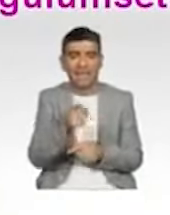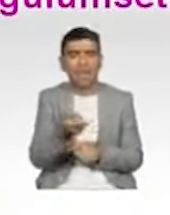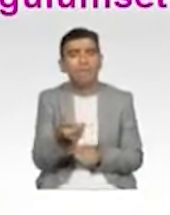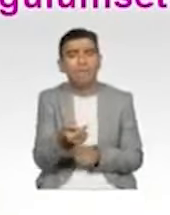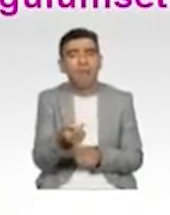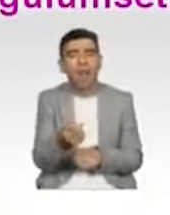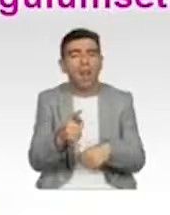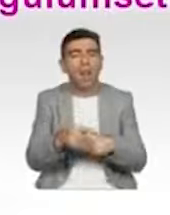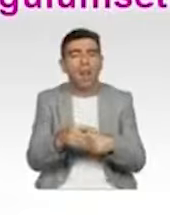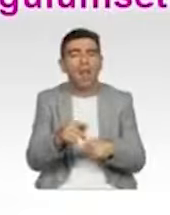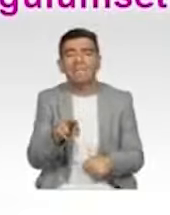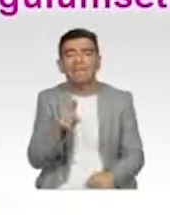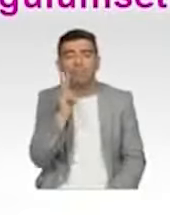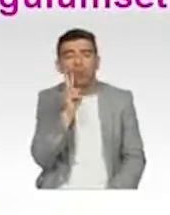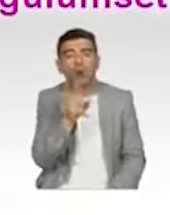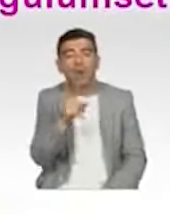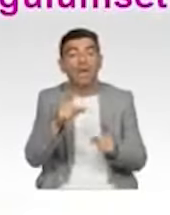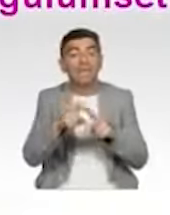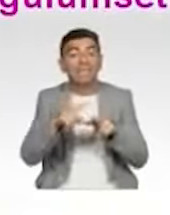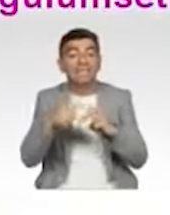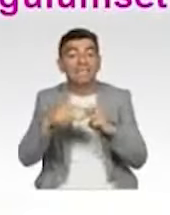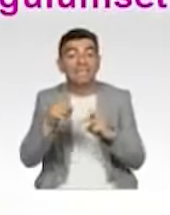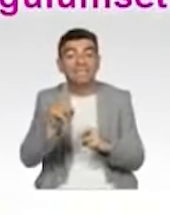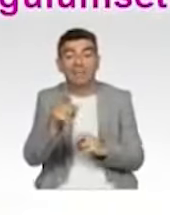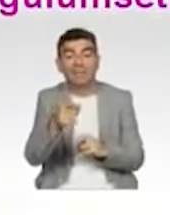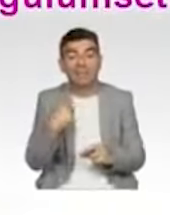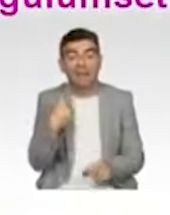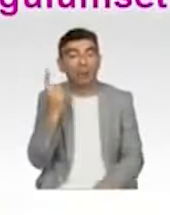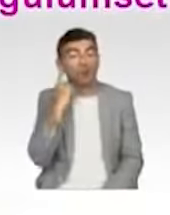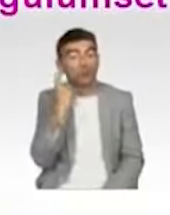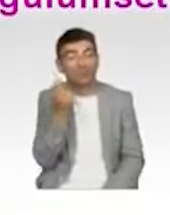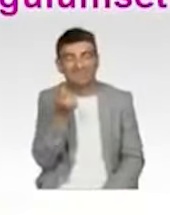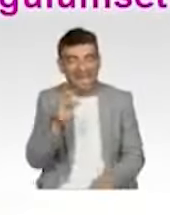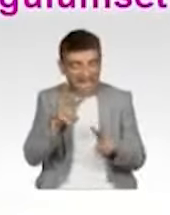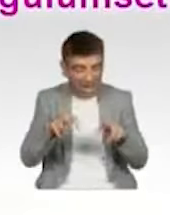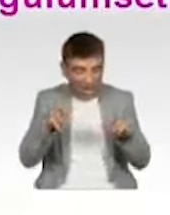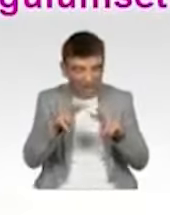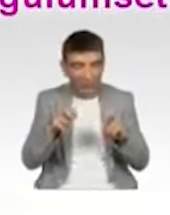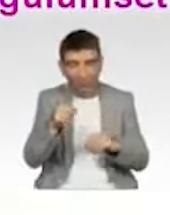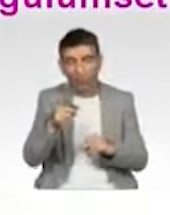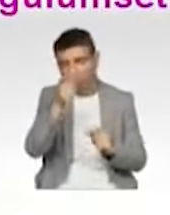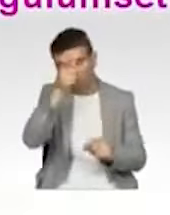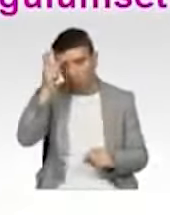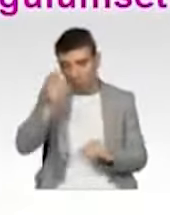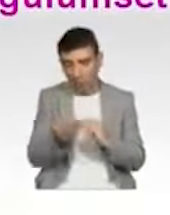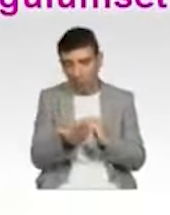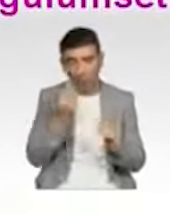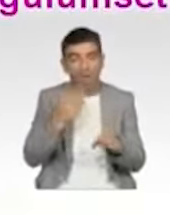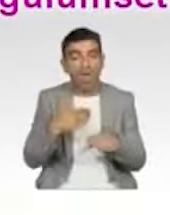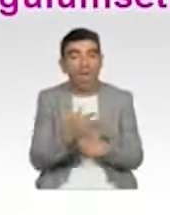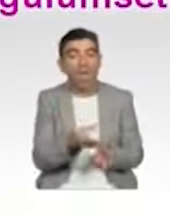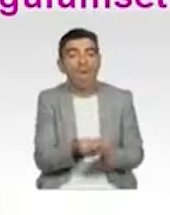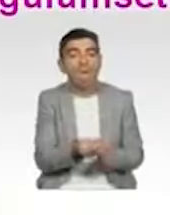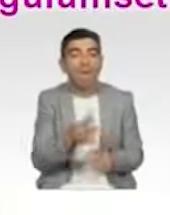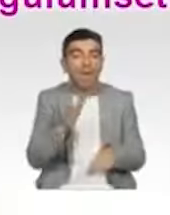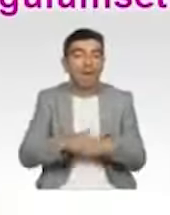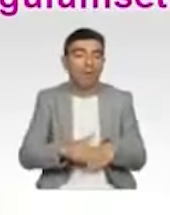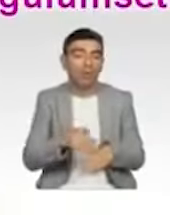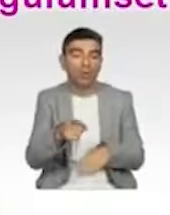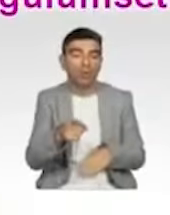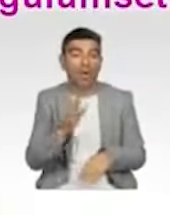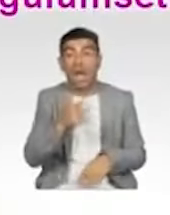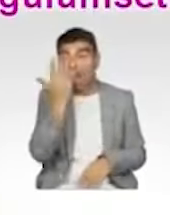gibi görünen darı. Ben duydum, biraz araştırdım. Türkiye'de önceden ekmek bile yapılıyordu. Evet. Hatta